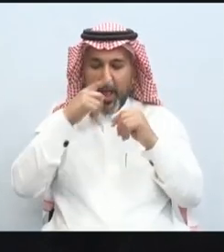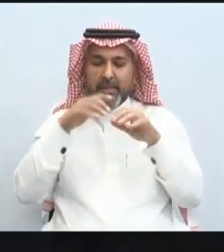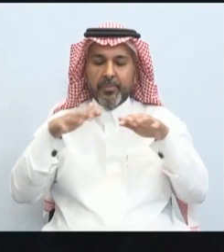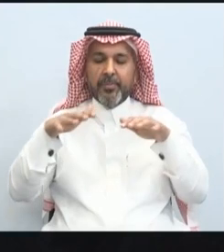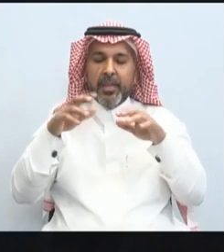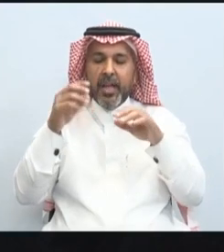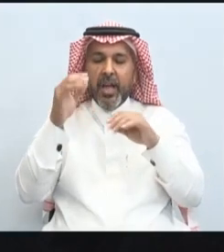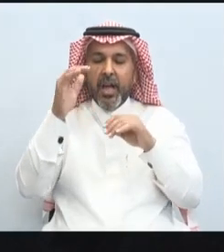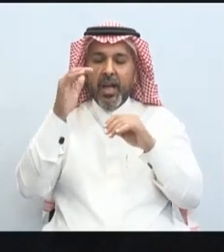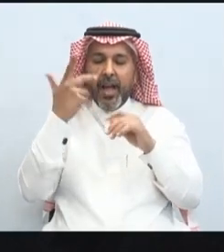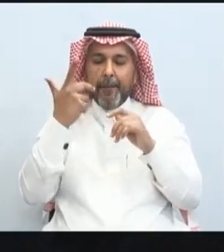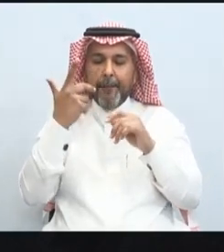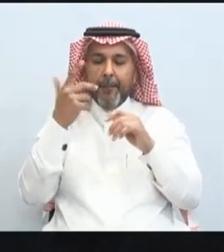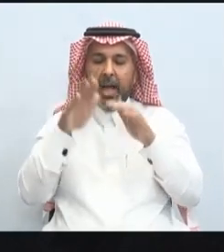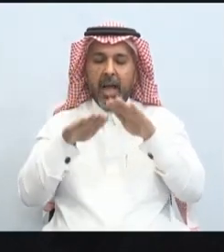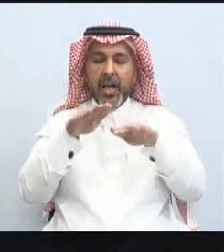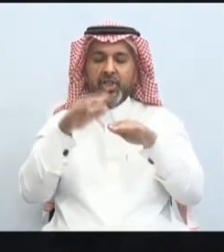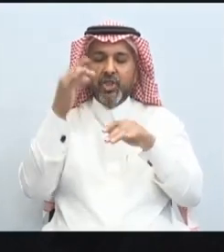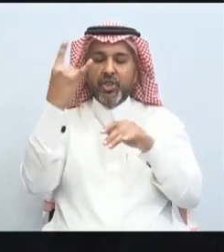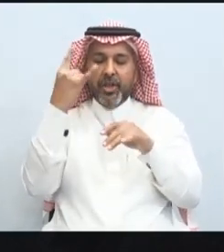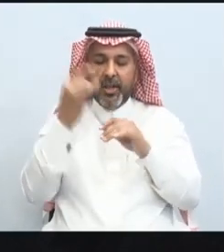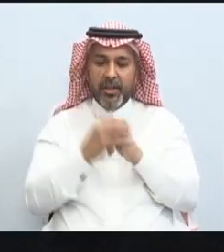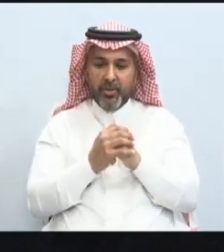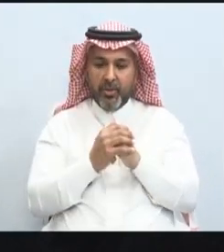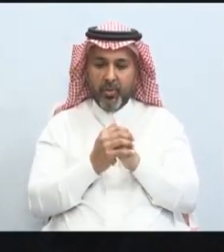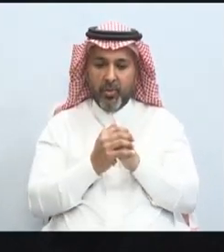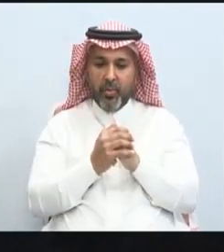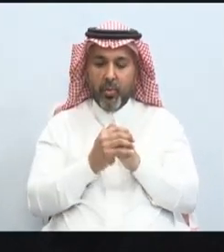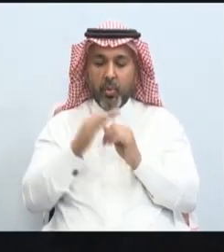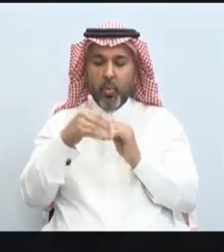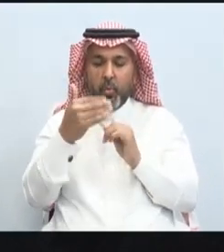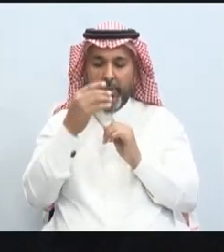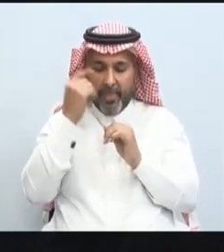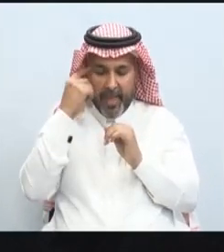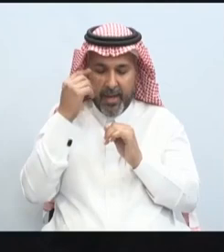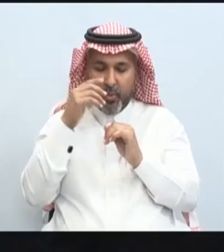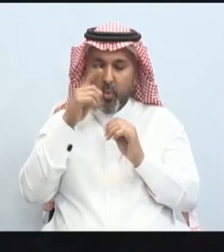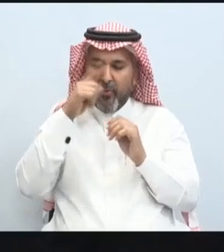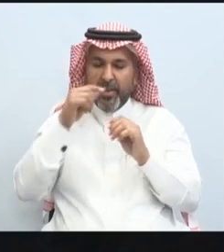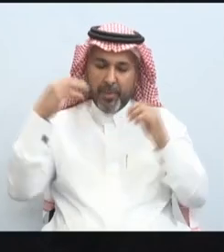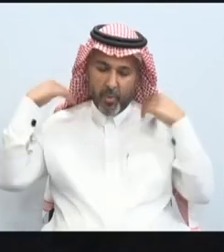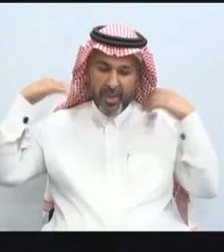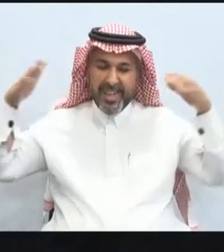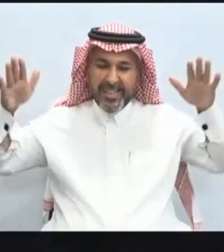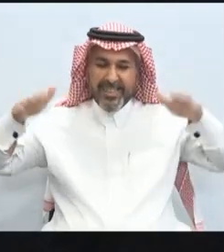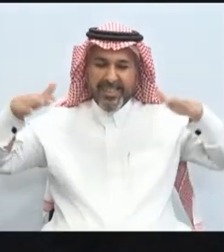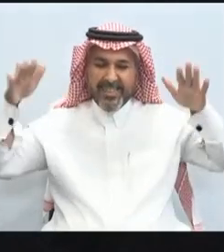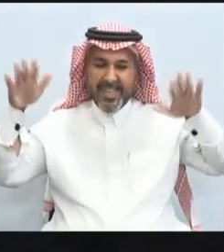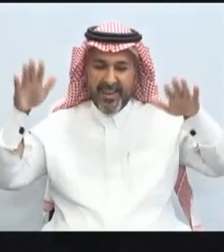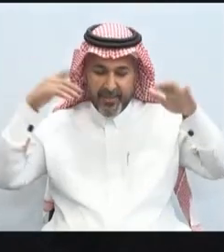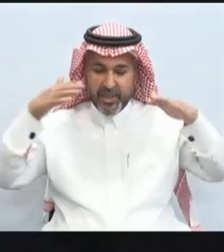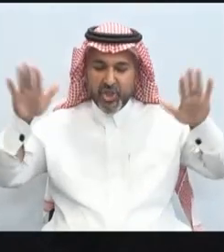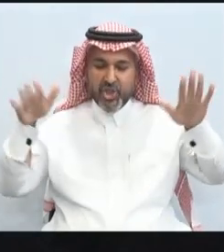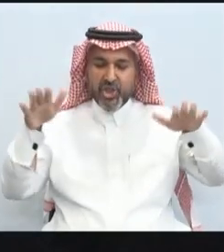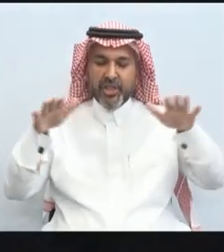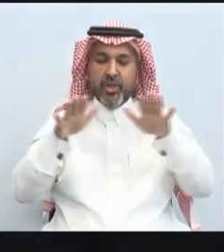المقدمه او المقدمه الاولى والثانيه كاذبه لماذا عندما نقول لكل